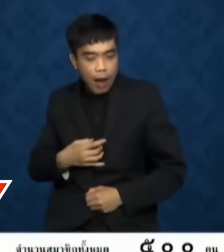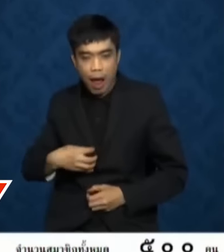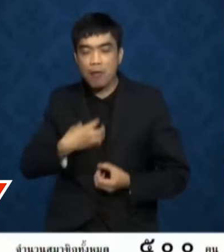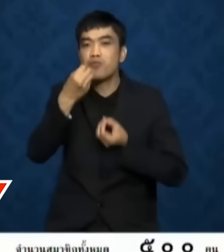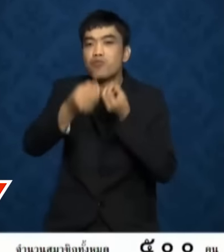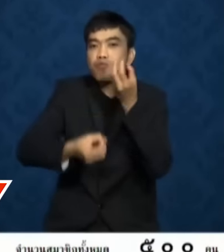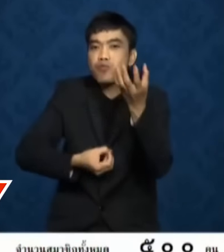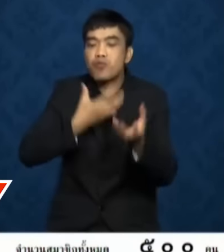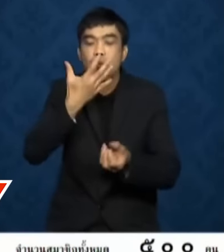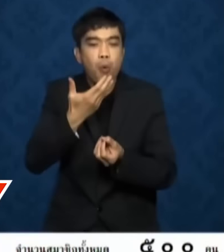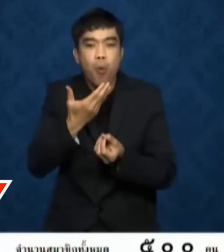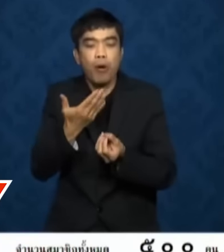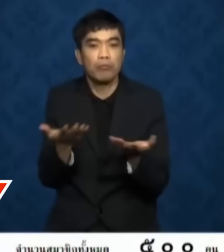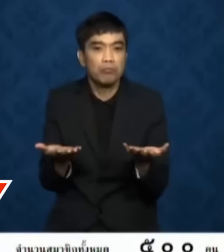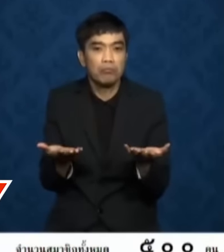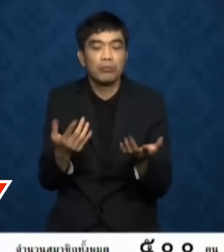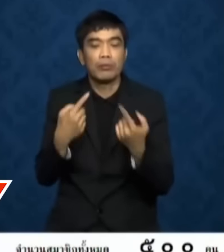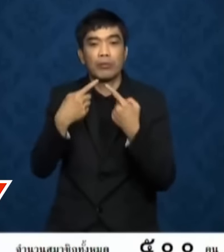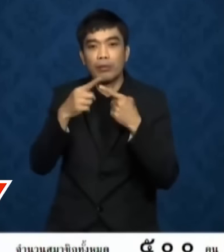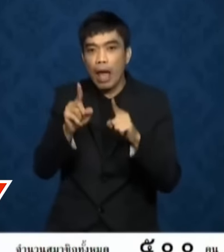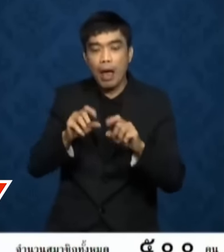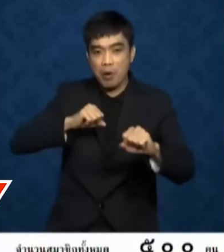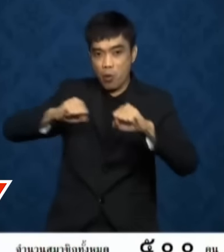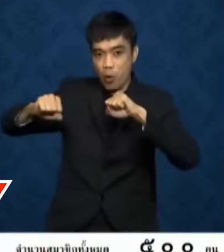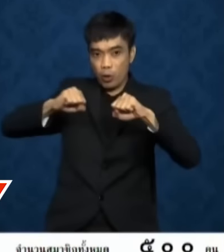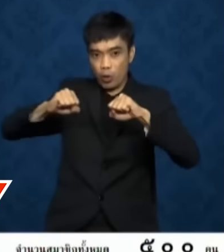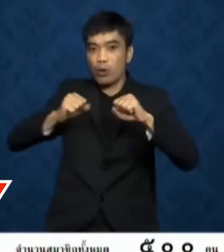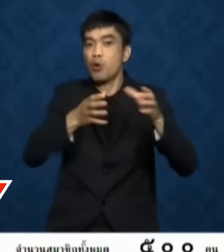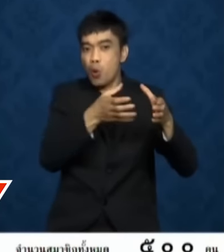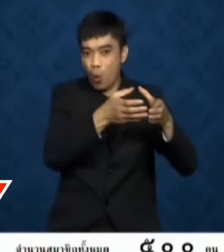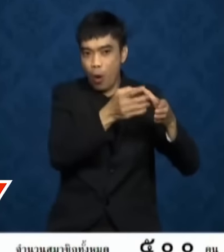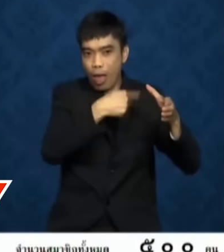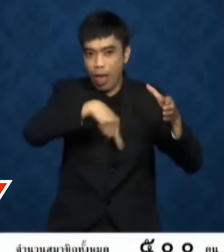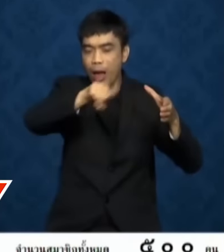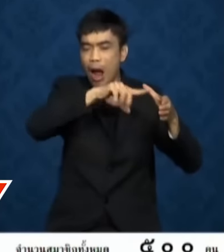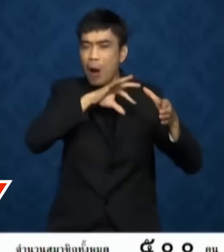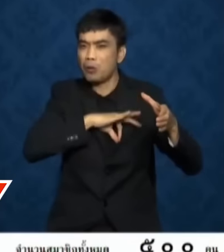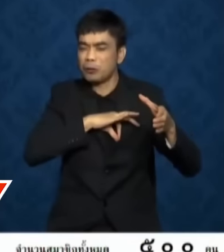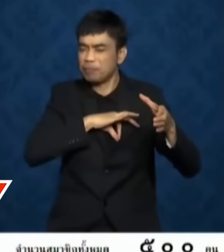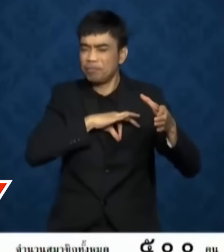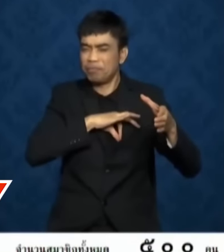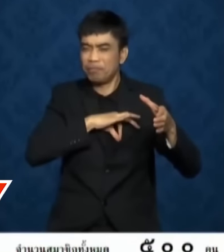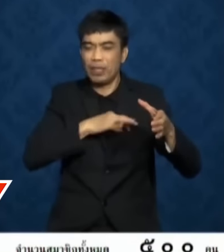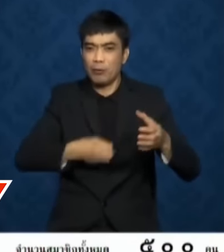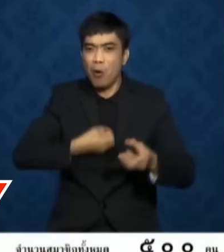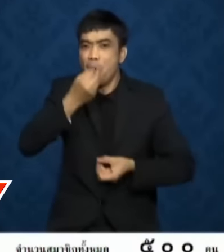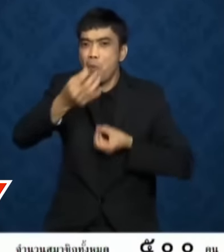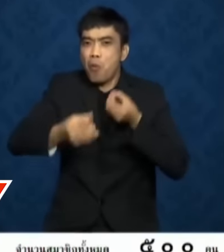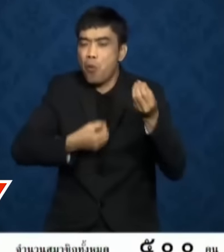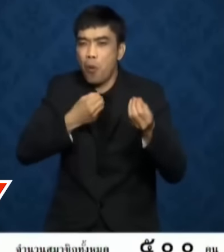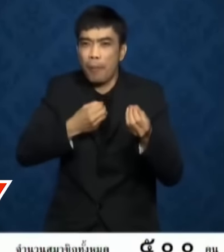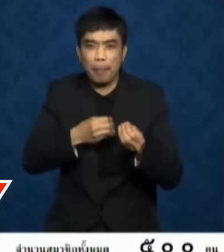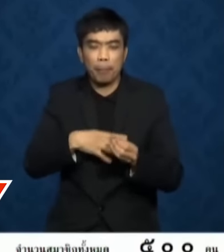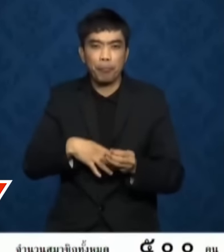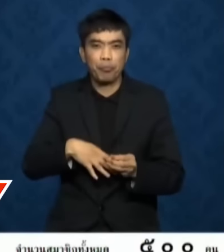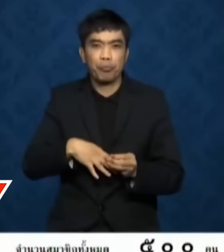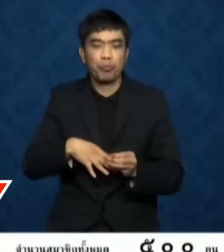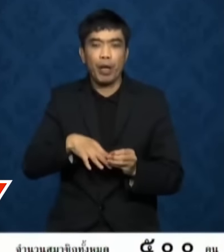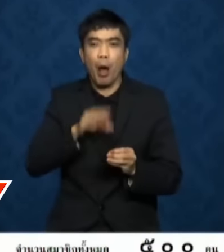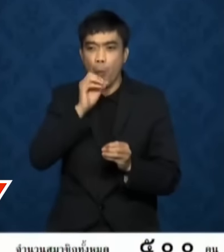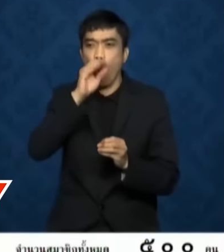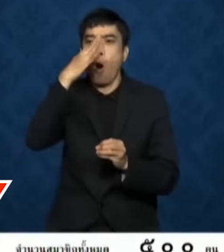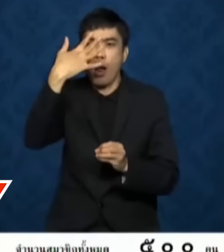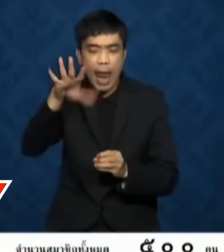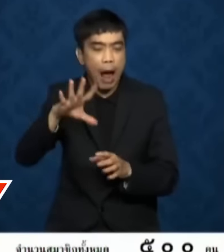ลไกต่างๆแค่ไหนก็ยังมีเยาวชนจำนวนไม่น้อยครับที่รู้สึกว่าเสียงของเขานั้นยังไม่ได้ถูกรับฟังหรือคำนึงถึงอย่